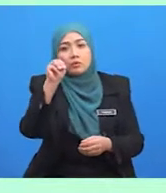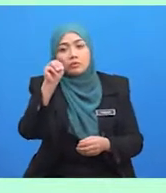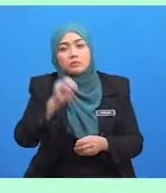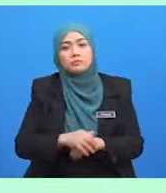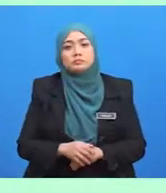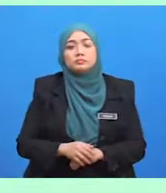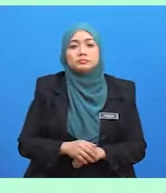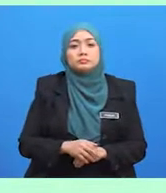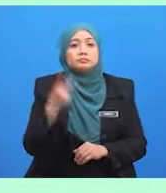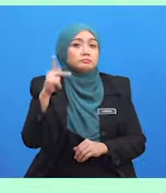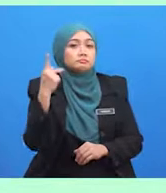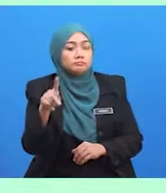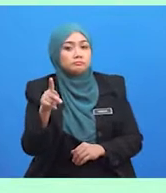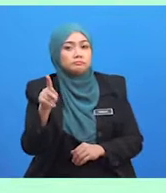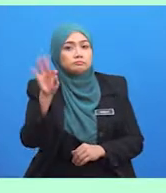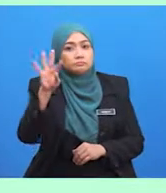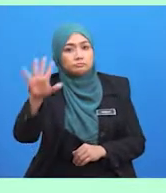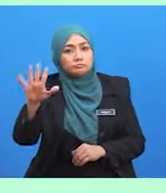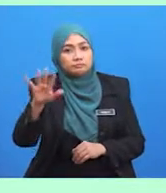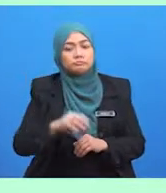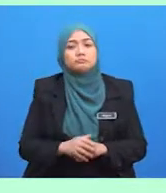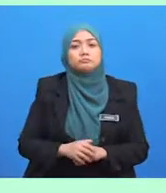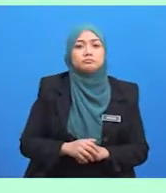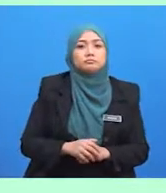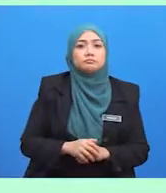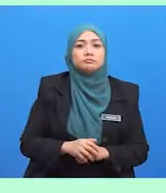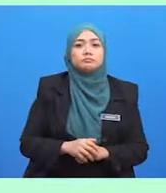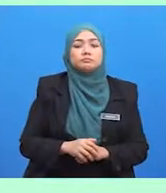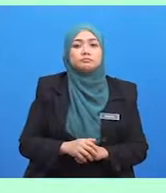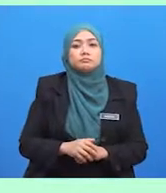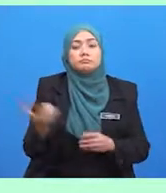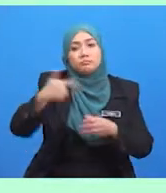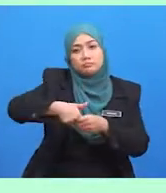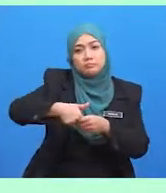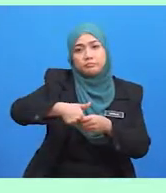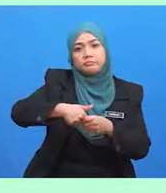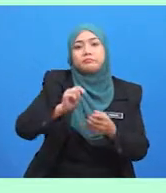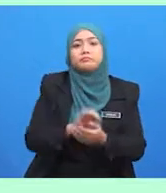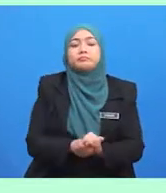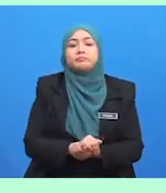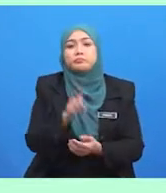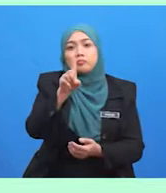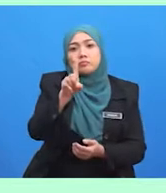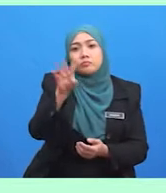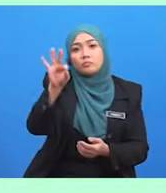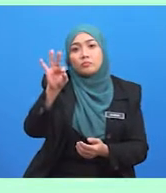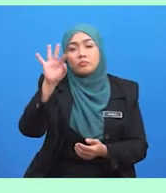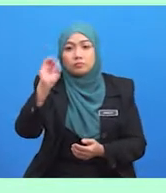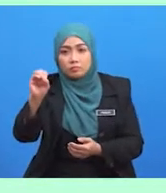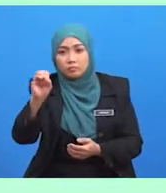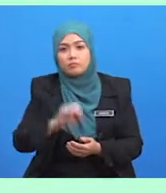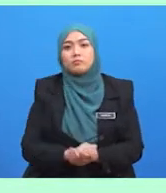pemberian subsidi sebanyak 45 sen, petrol dijual pada harga RM1.90.